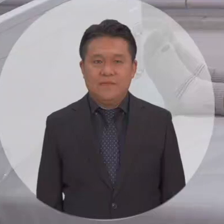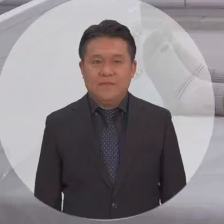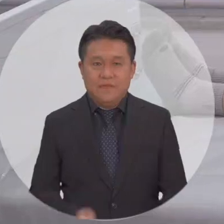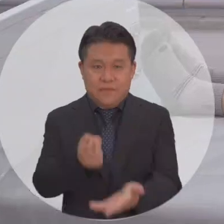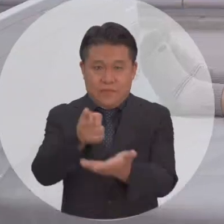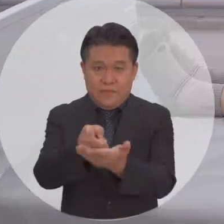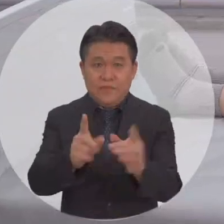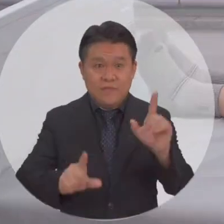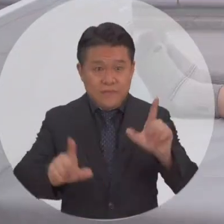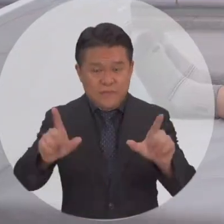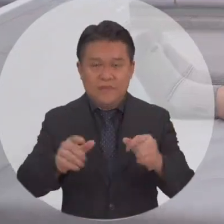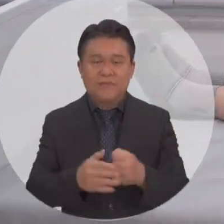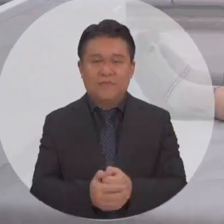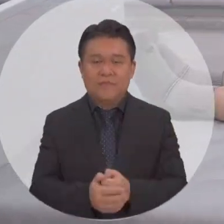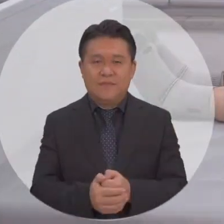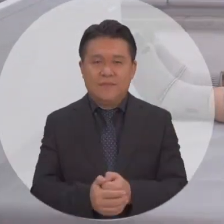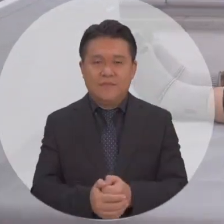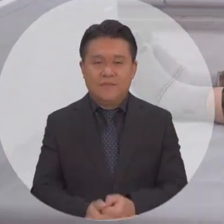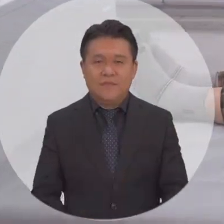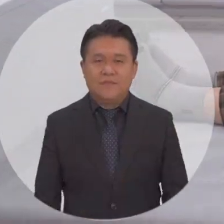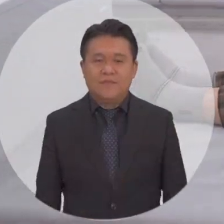옆으로 누운 자세입니다.